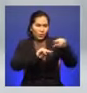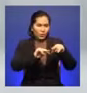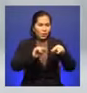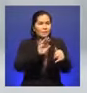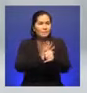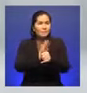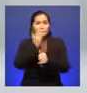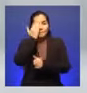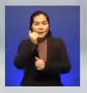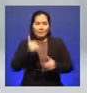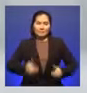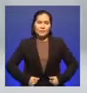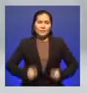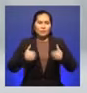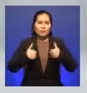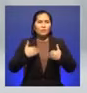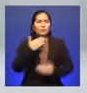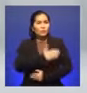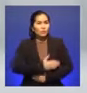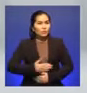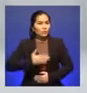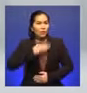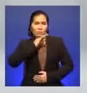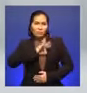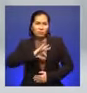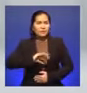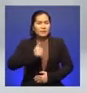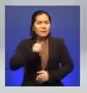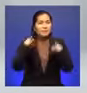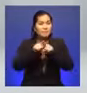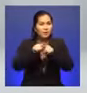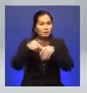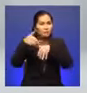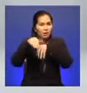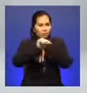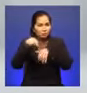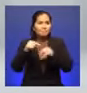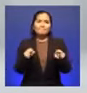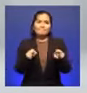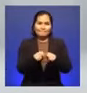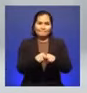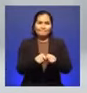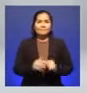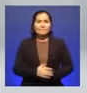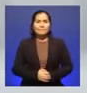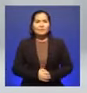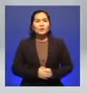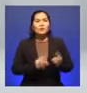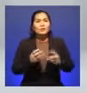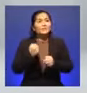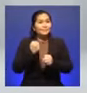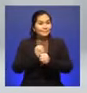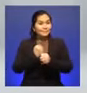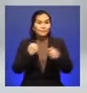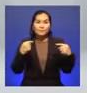ให้เขามีชีวิตมีสุขภาวะที่ดีไม่ต่างจากข้างนอกนะคะเพราะฉะนั้นการทำงานใน